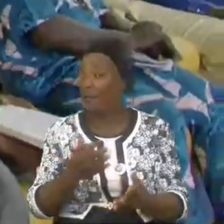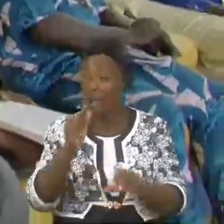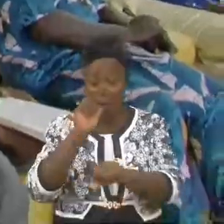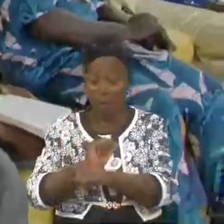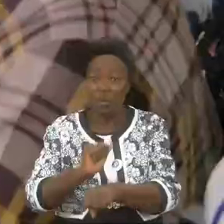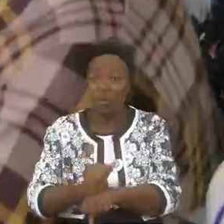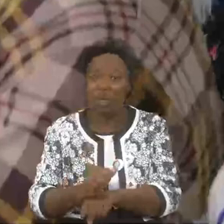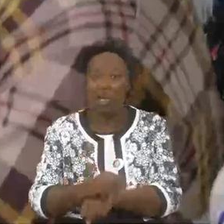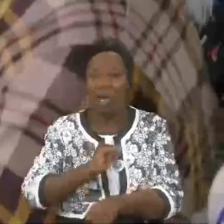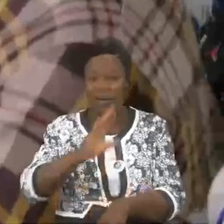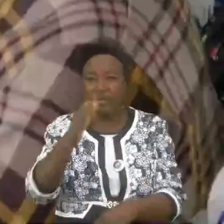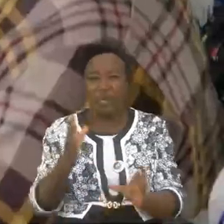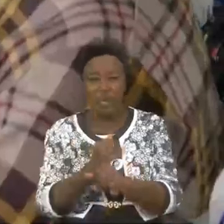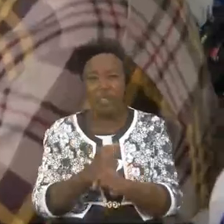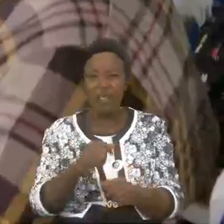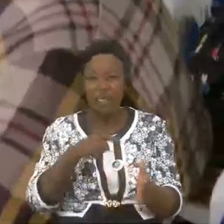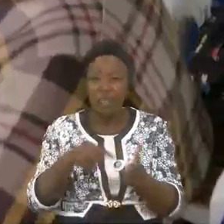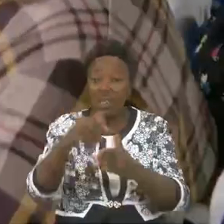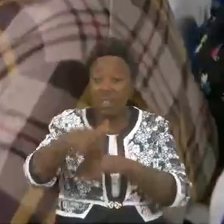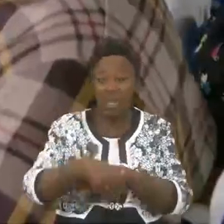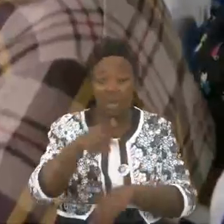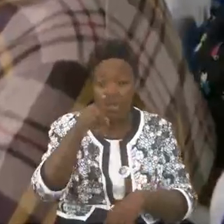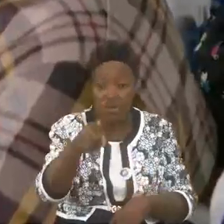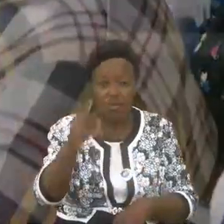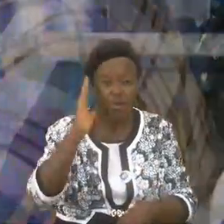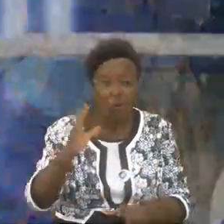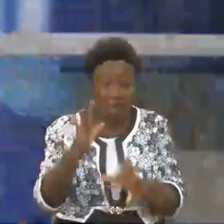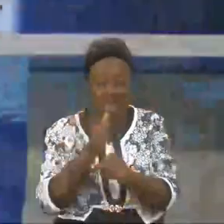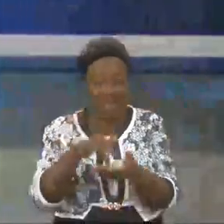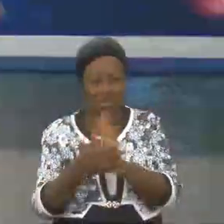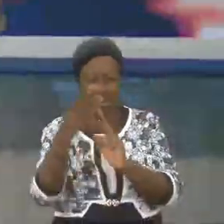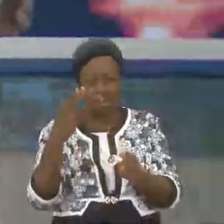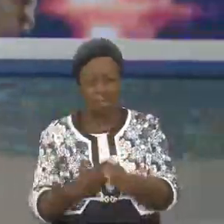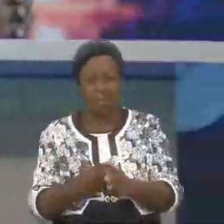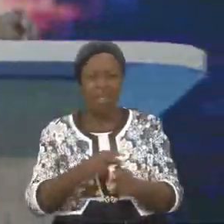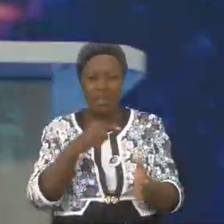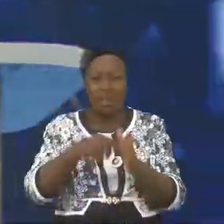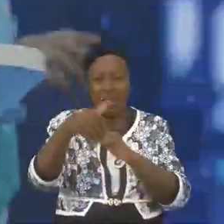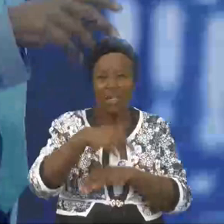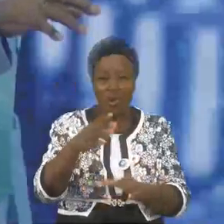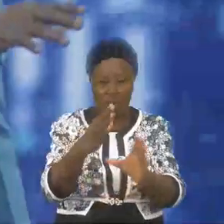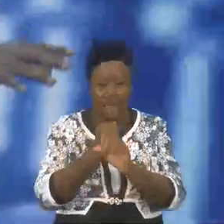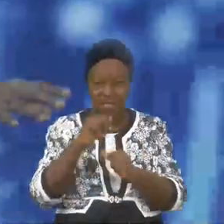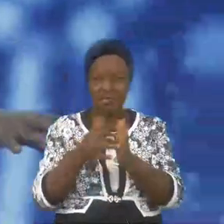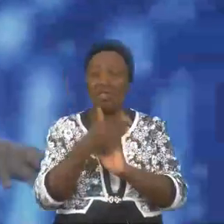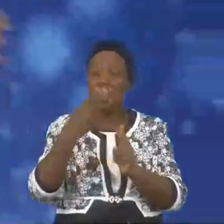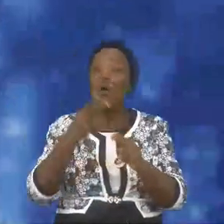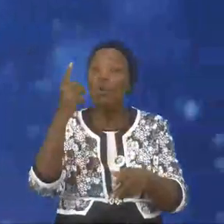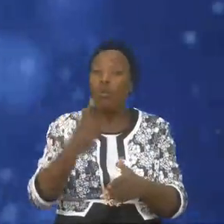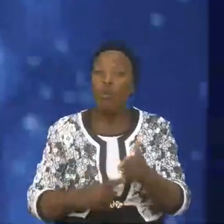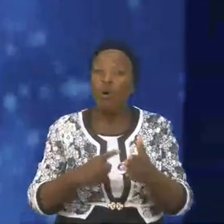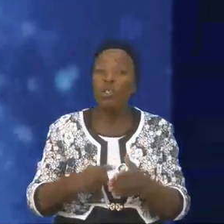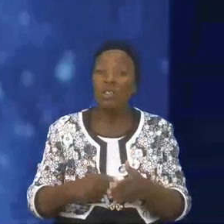soir. Tu vas retrouver. Ce soir, tu vas voir. Quand ayant entendu parler de